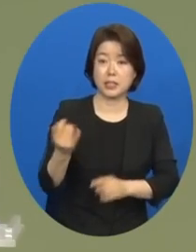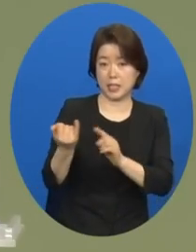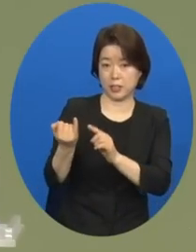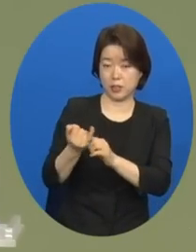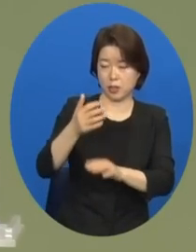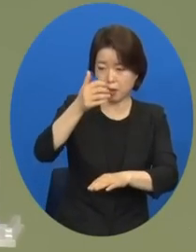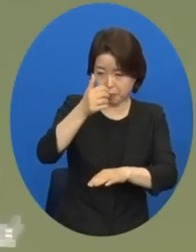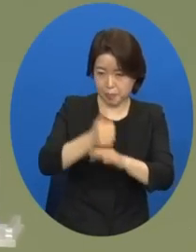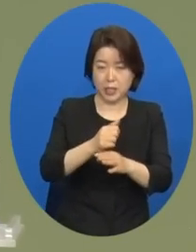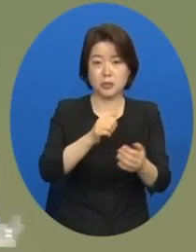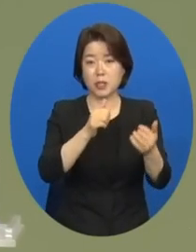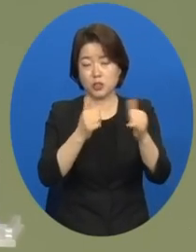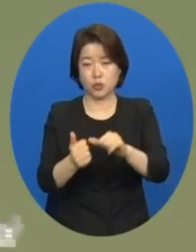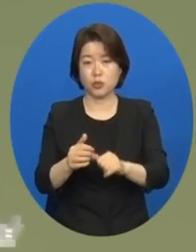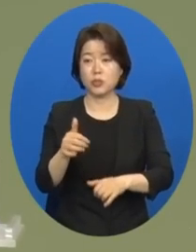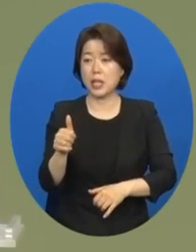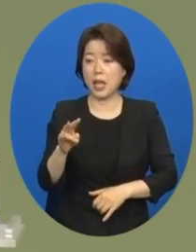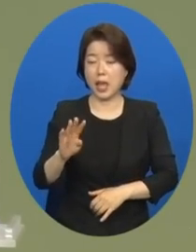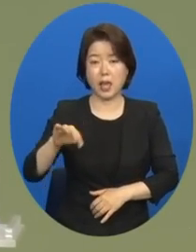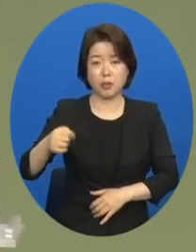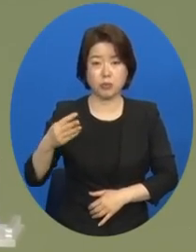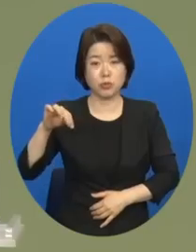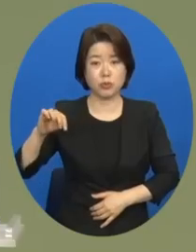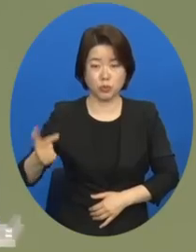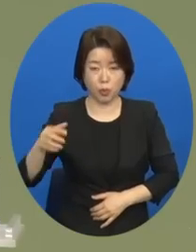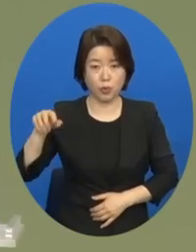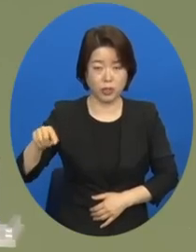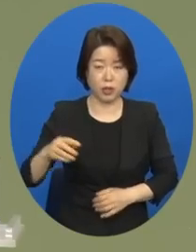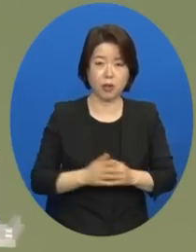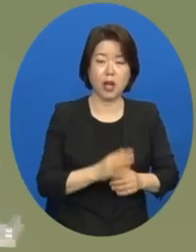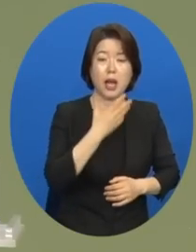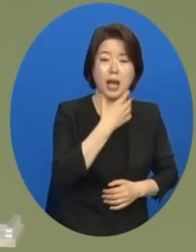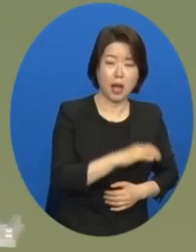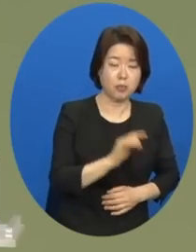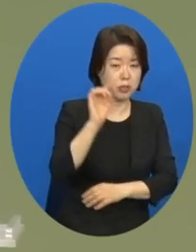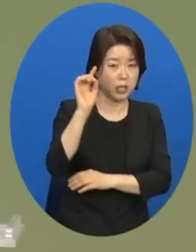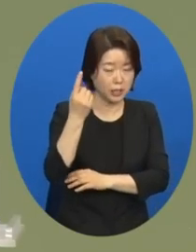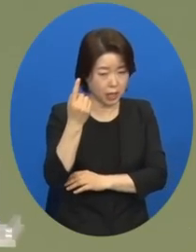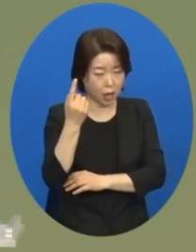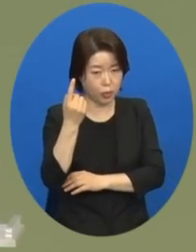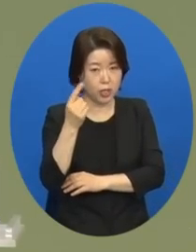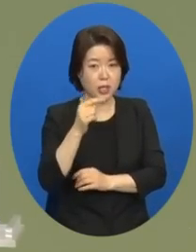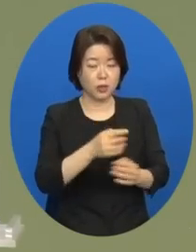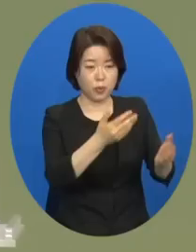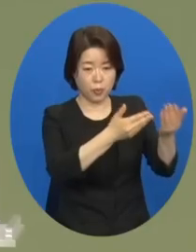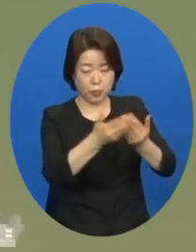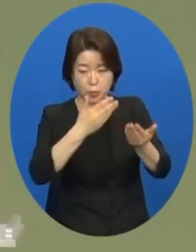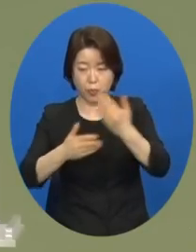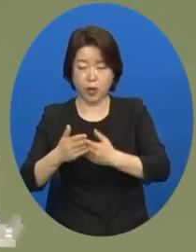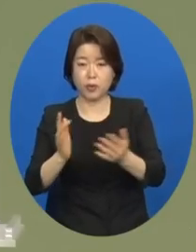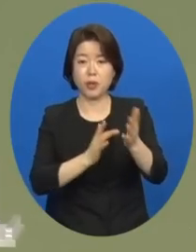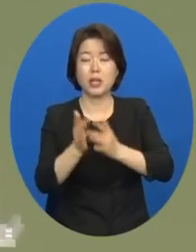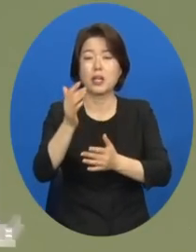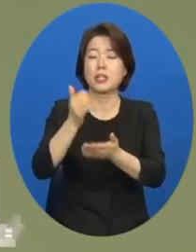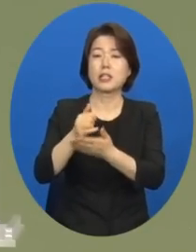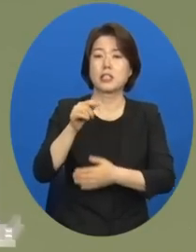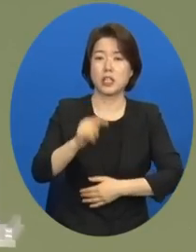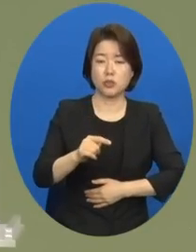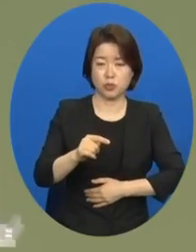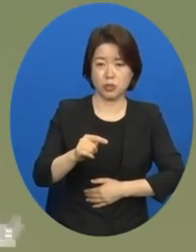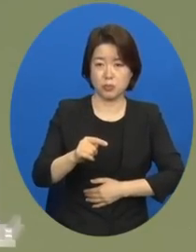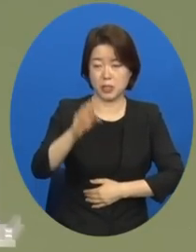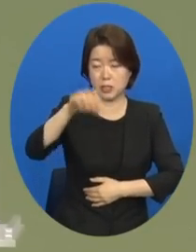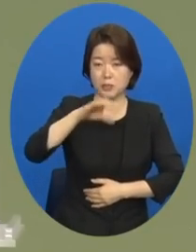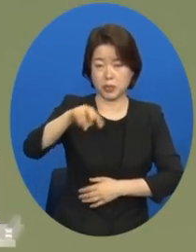마지막에 죽으니 헤브론은 아브라함과 다윗을 거쳐서 예수님이 십자가에 못 박히신 골고다 약속의 땅인데